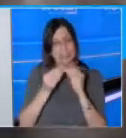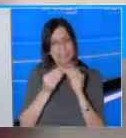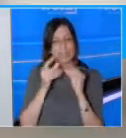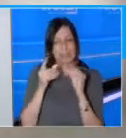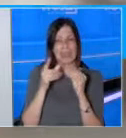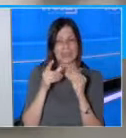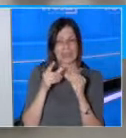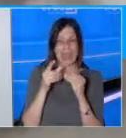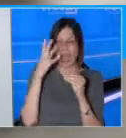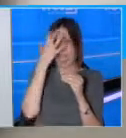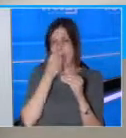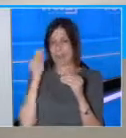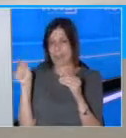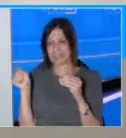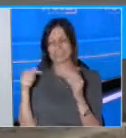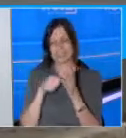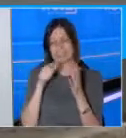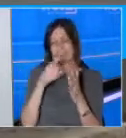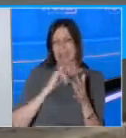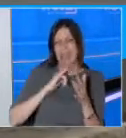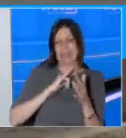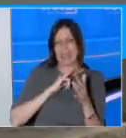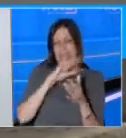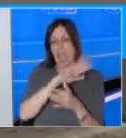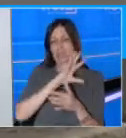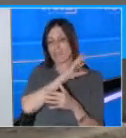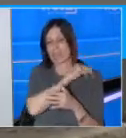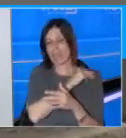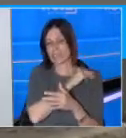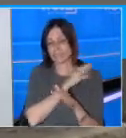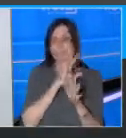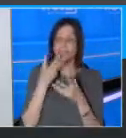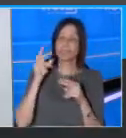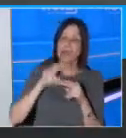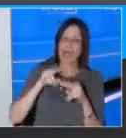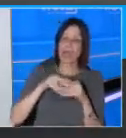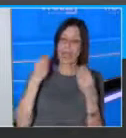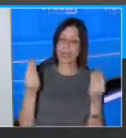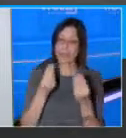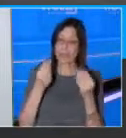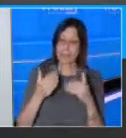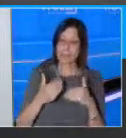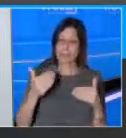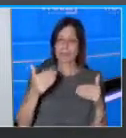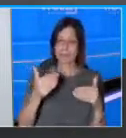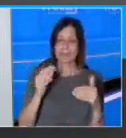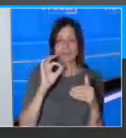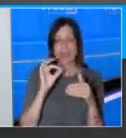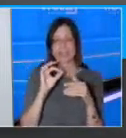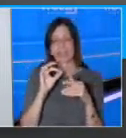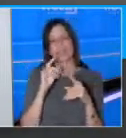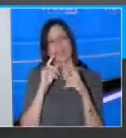של החמאס, ולכן זה מה שמעניין את הרשות הפלסטינית. אם אחר כך הדברים יתפתחו לאיזשהו סוג של